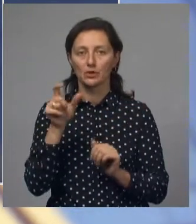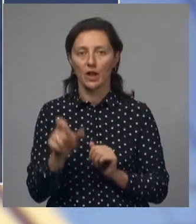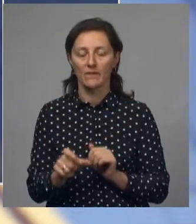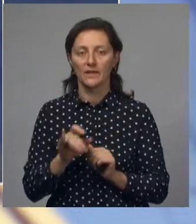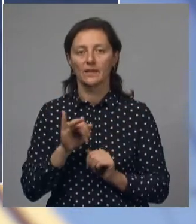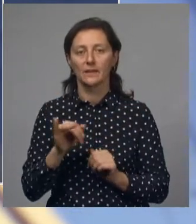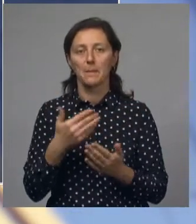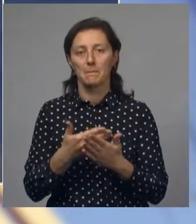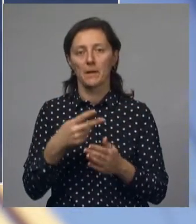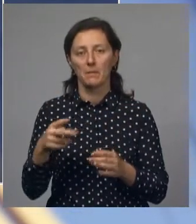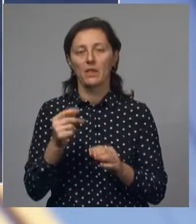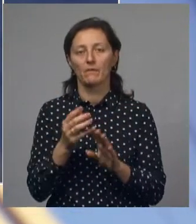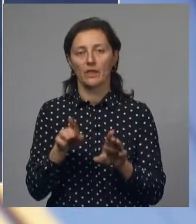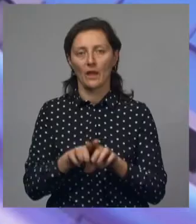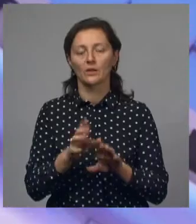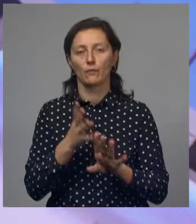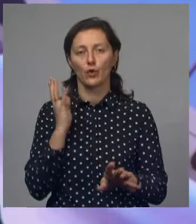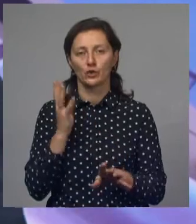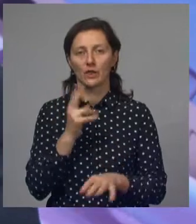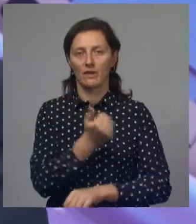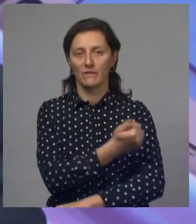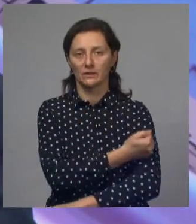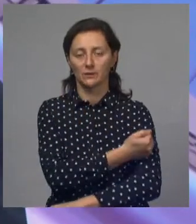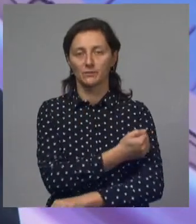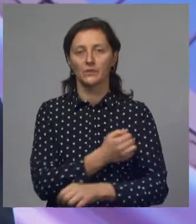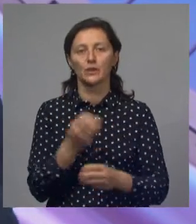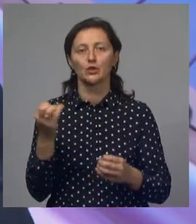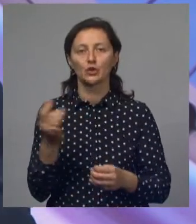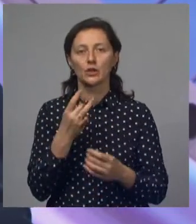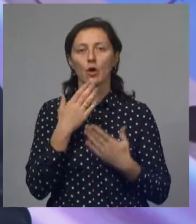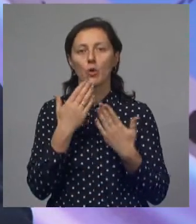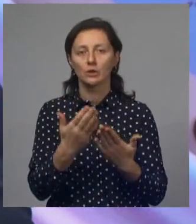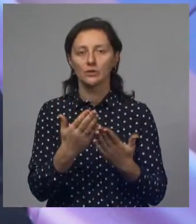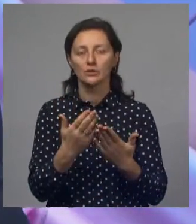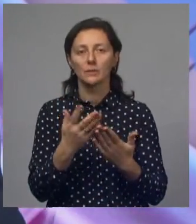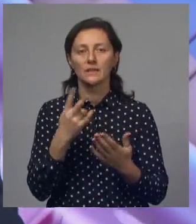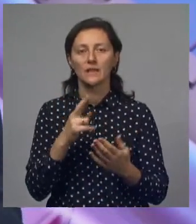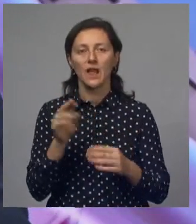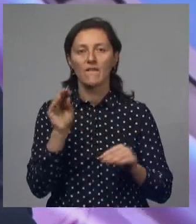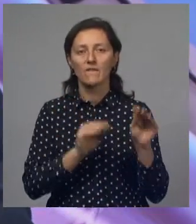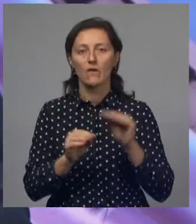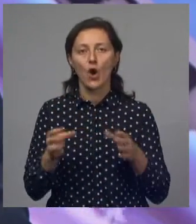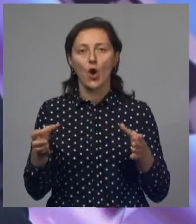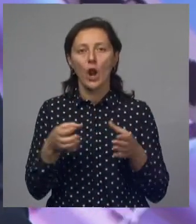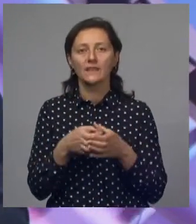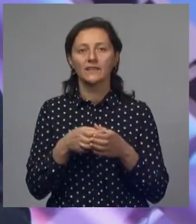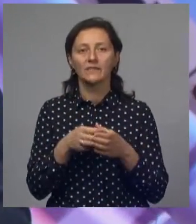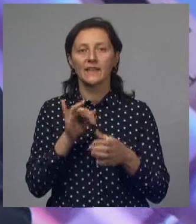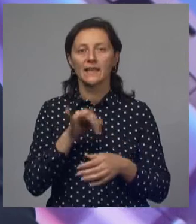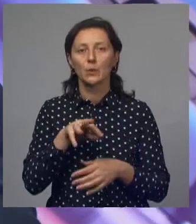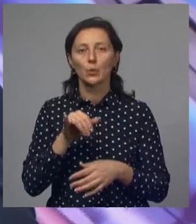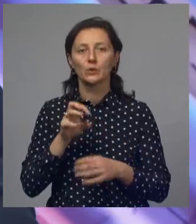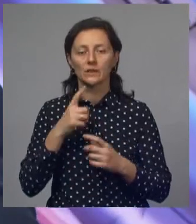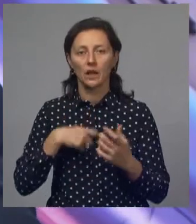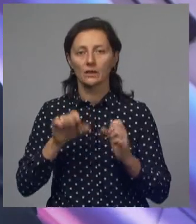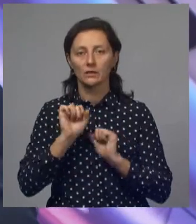же в очереди на вакцинацию дорогие зрители еще раз обращаем ваше внимание для формирования коллективного иммунитета привиться должны